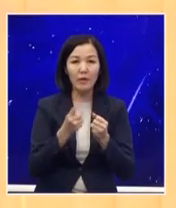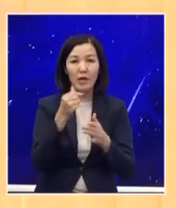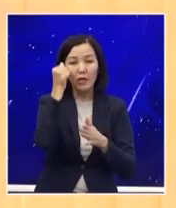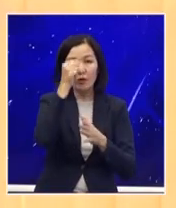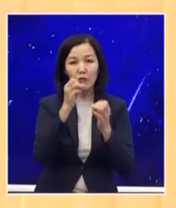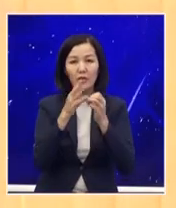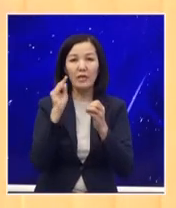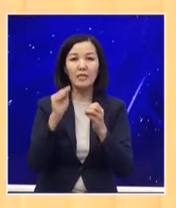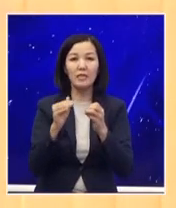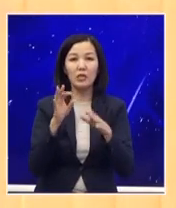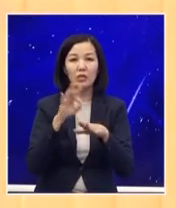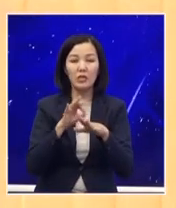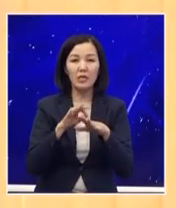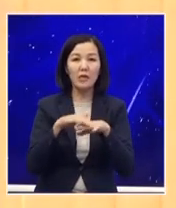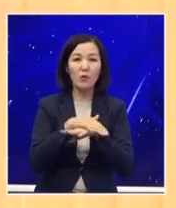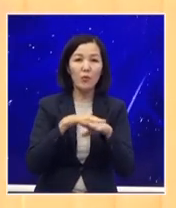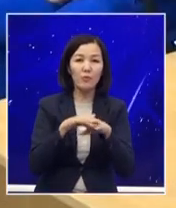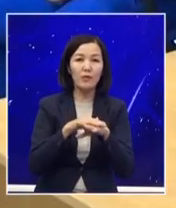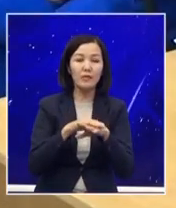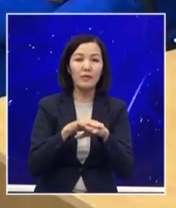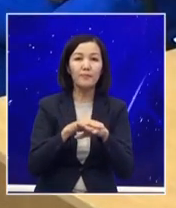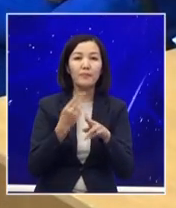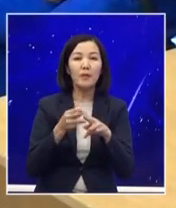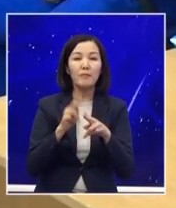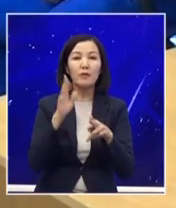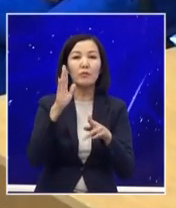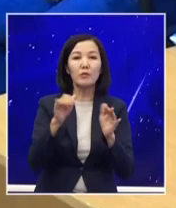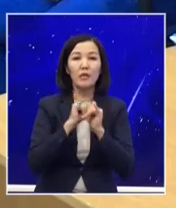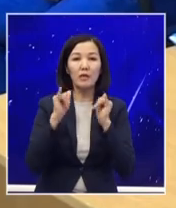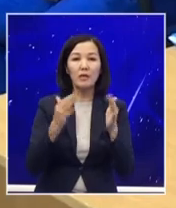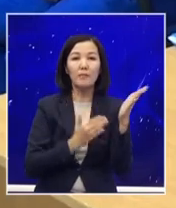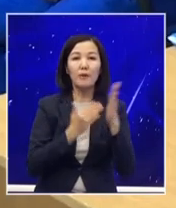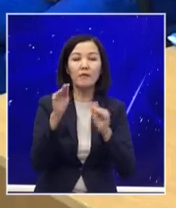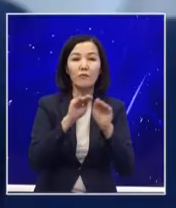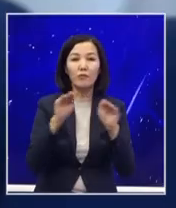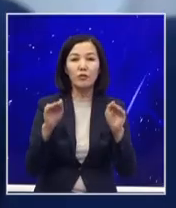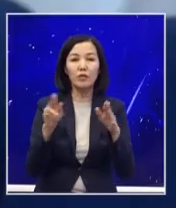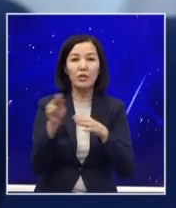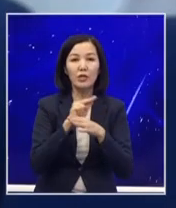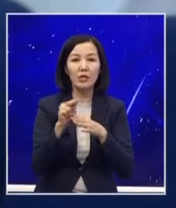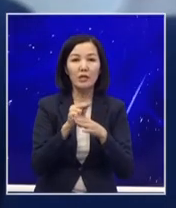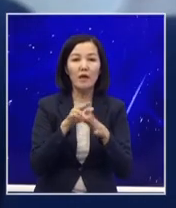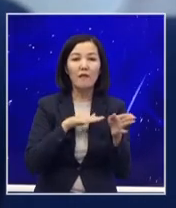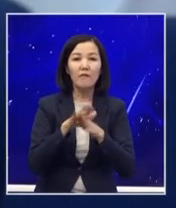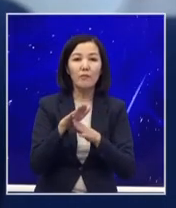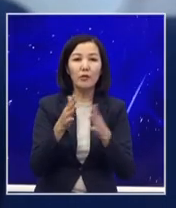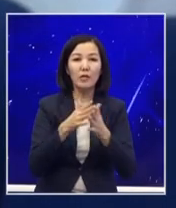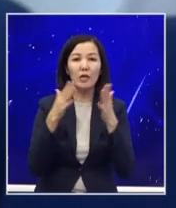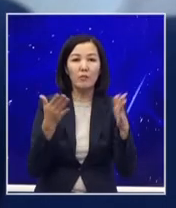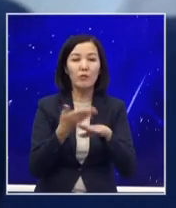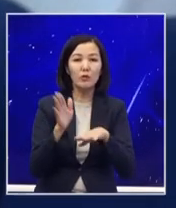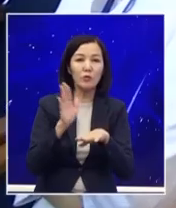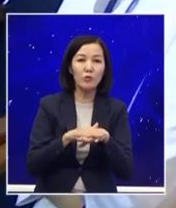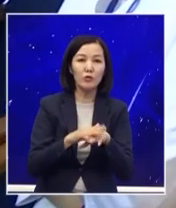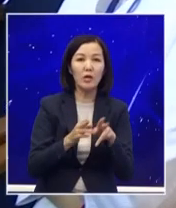пролечивают 13 тысяч жителей области, поэтому ее дальнейшее развитие, повышение уровня лечения до выполнения наиболее